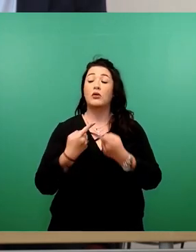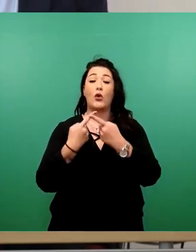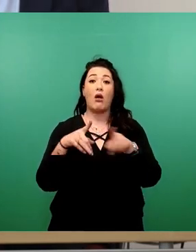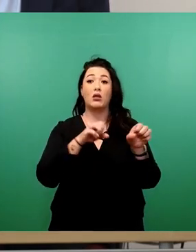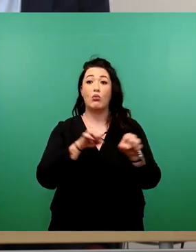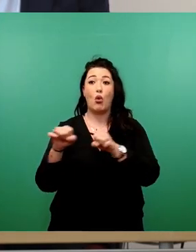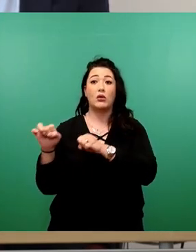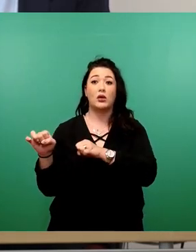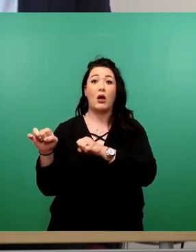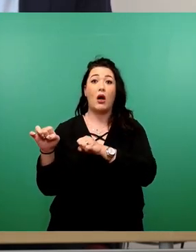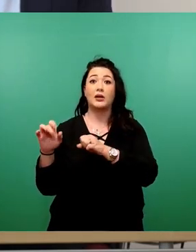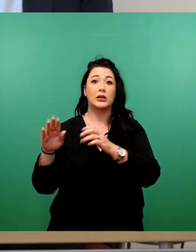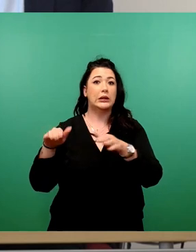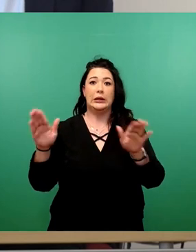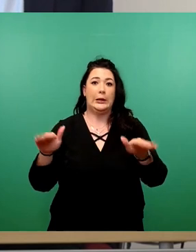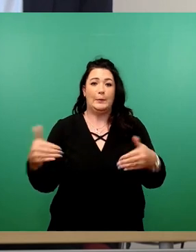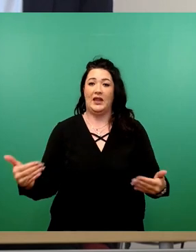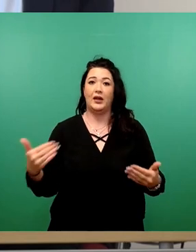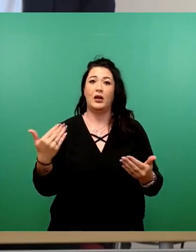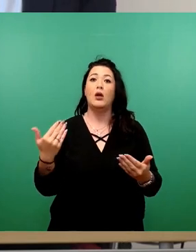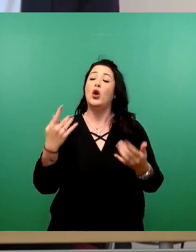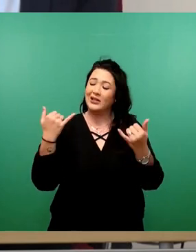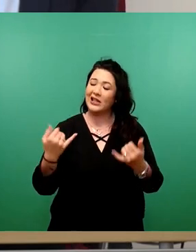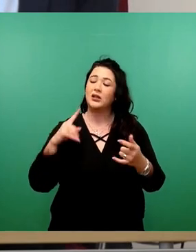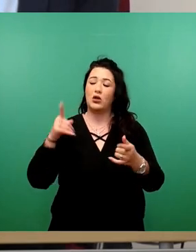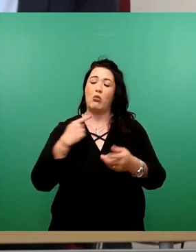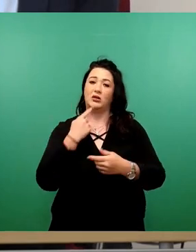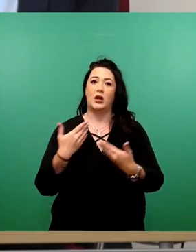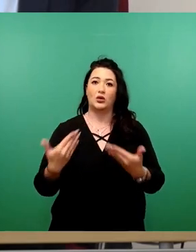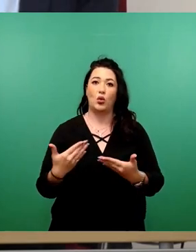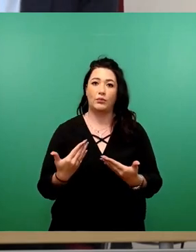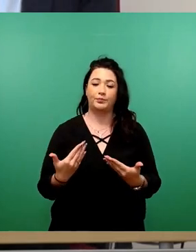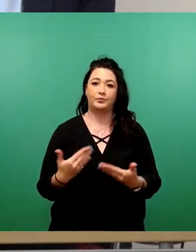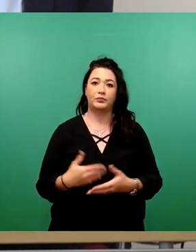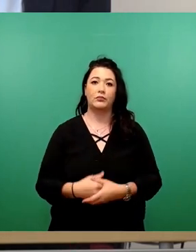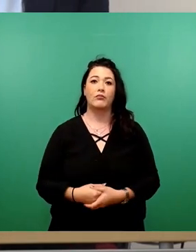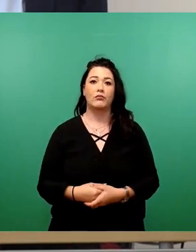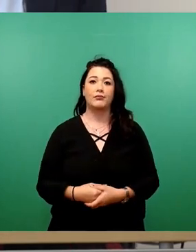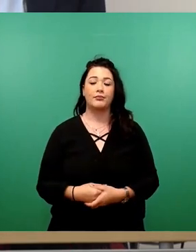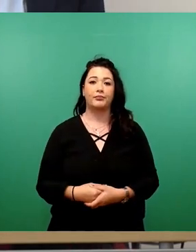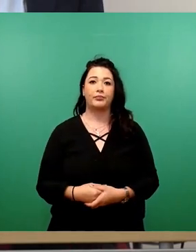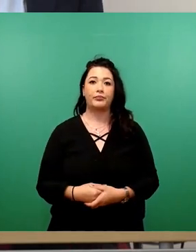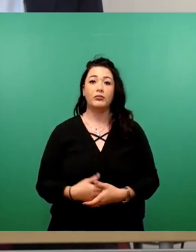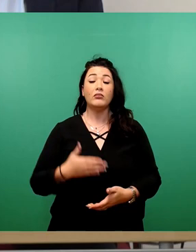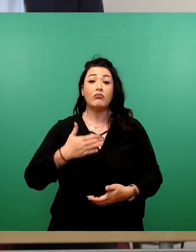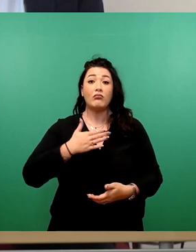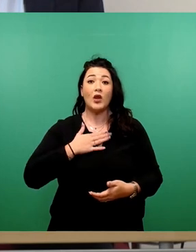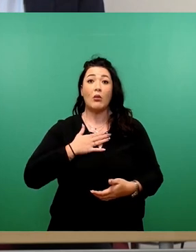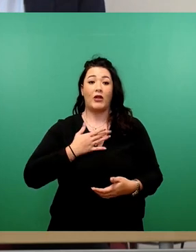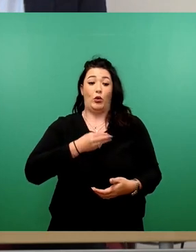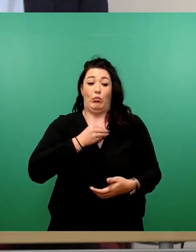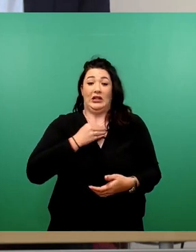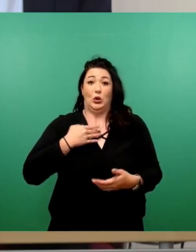signalisiert. Und das sage ich hier auch noch mal deutlich. Ja, ich kann ja nur meine persönliche Meinung sagen. Und